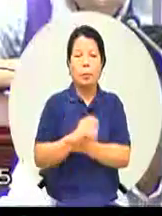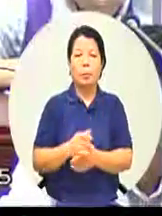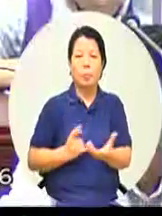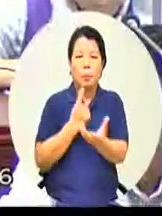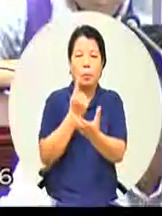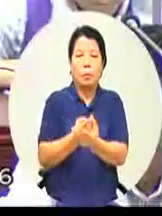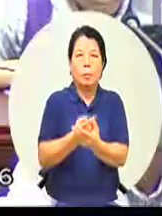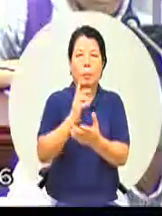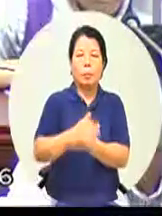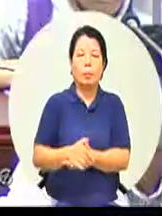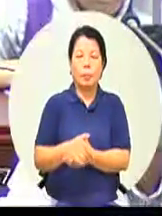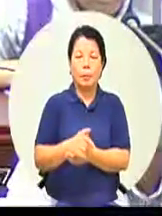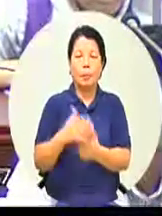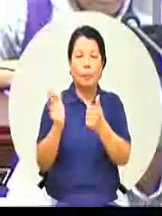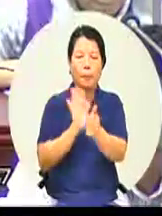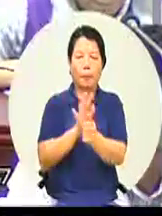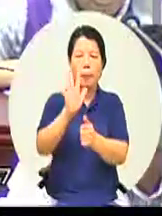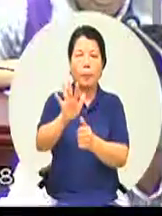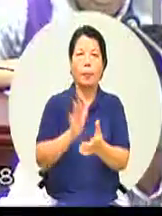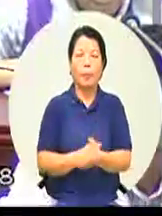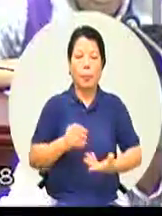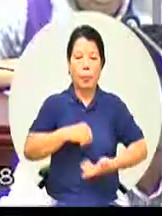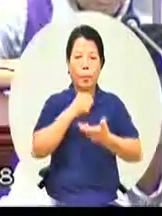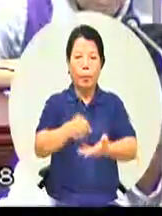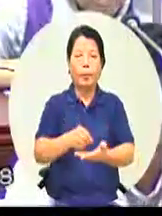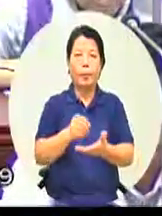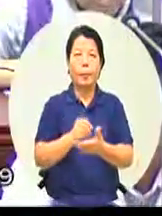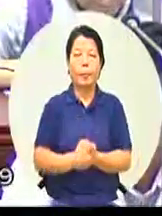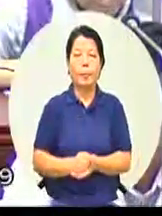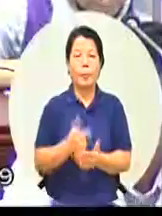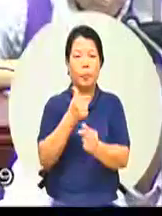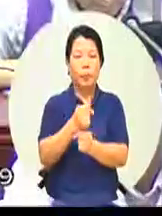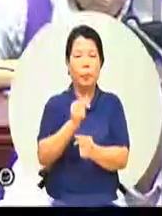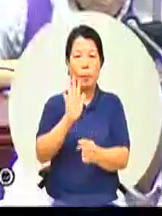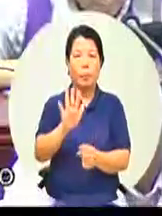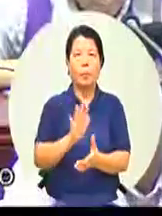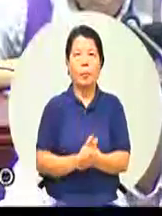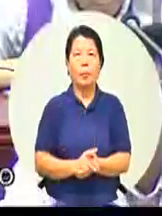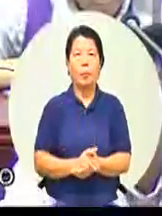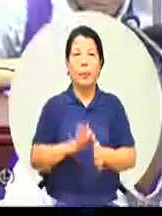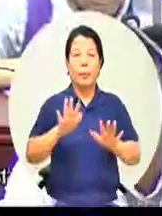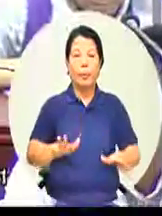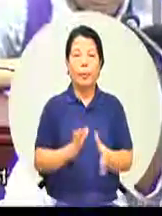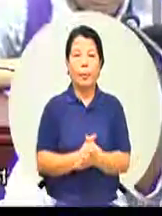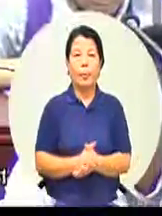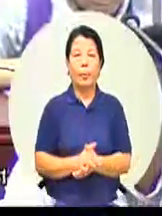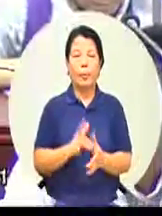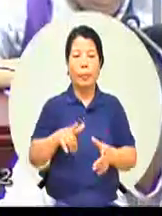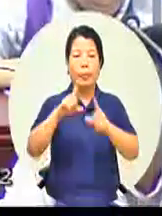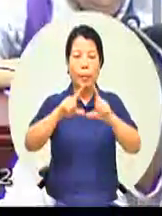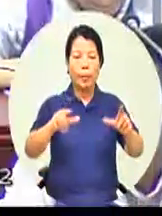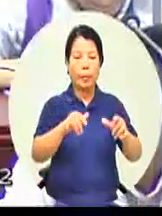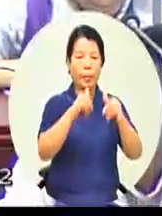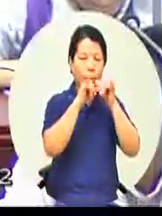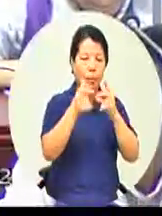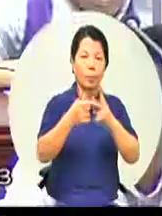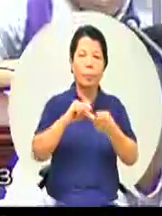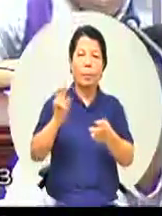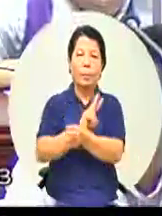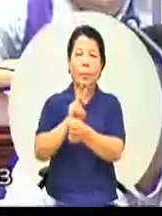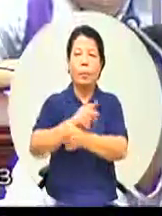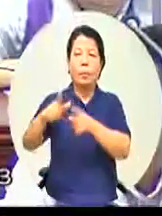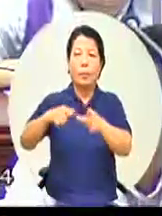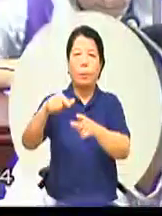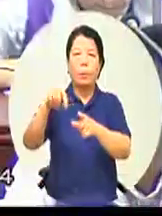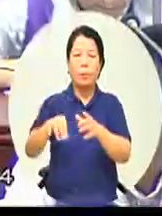与的这个意愿呢，提出一个很完整的一个建议案然后。那目前这个确实在大寮跟梨园地区这个旧的垒球场